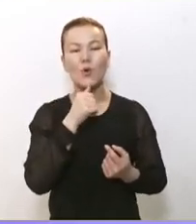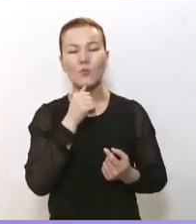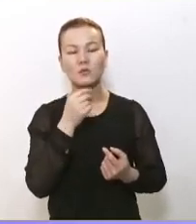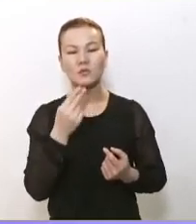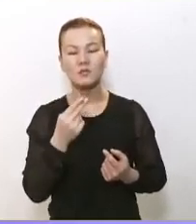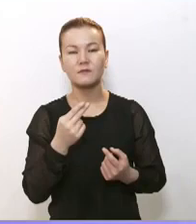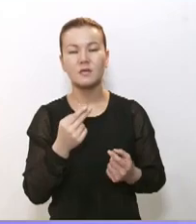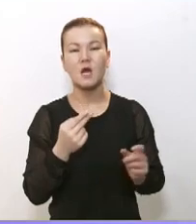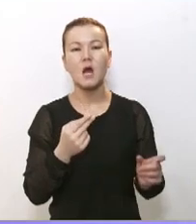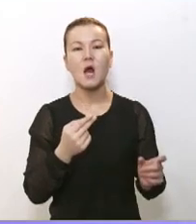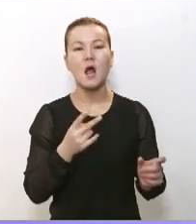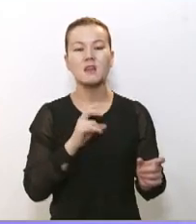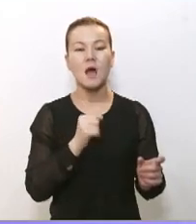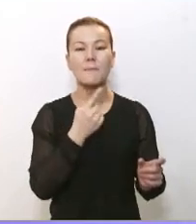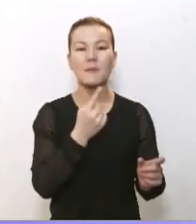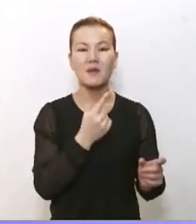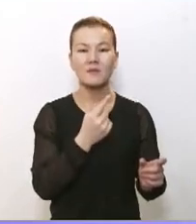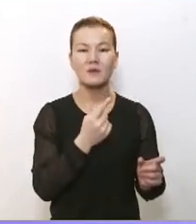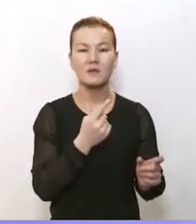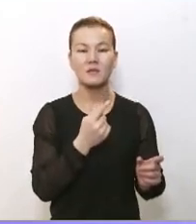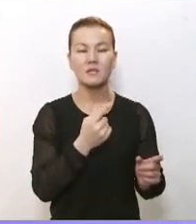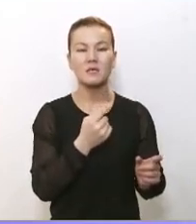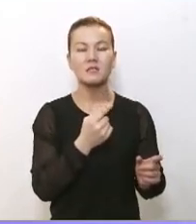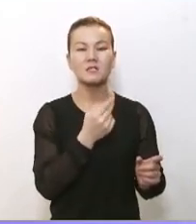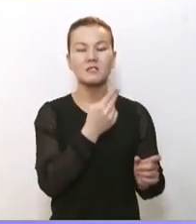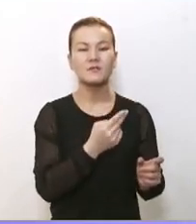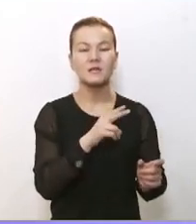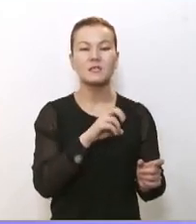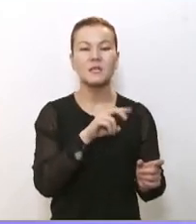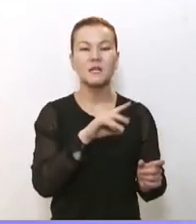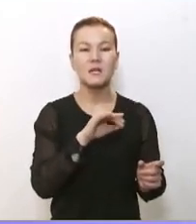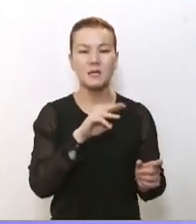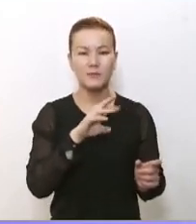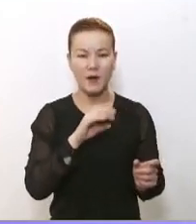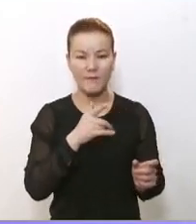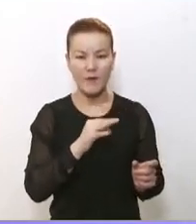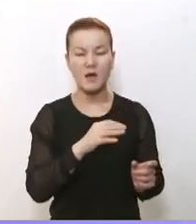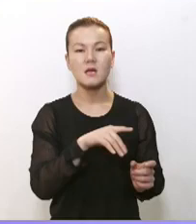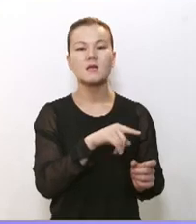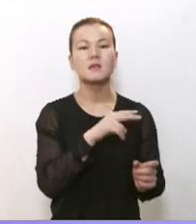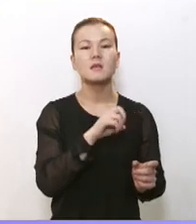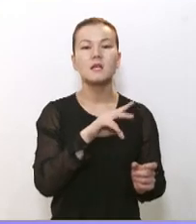частного на первые цифры делимого и делителя.